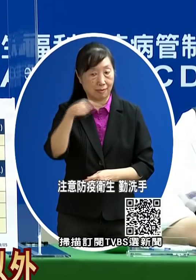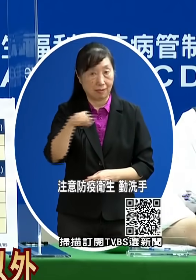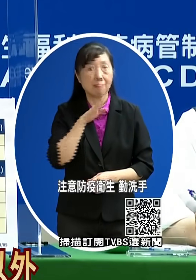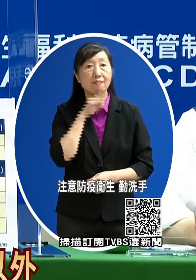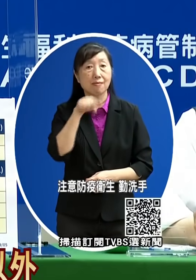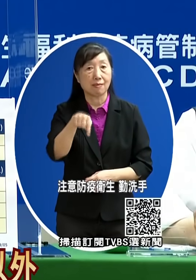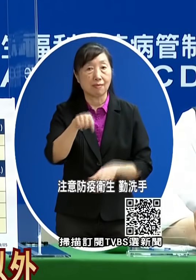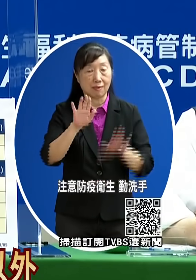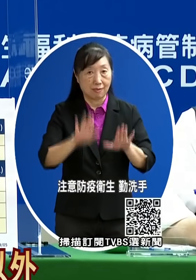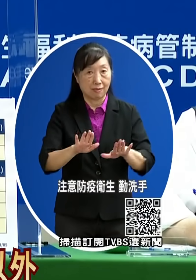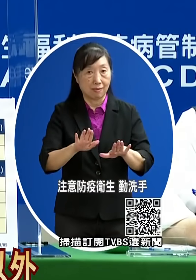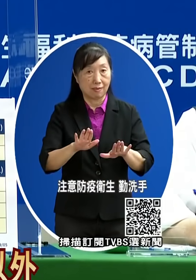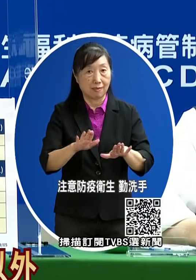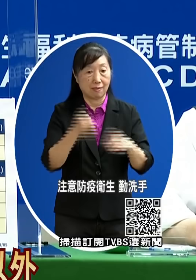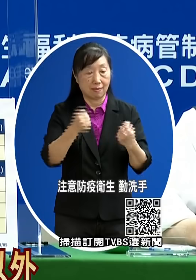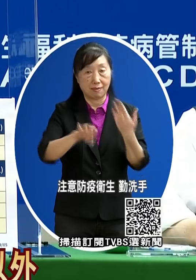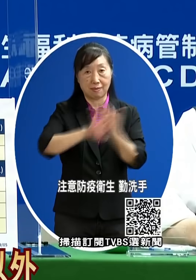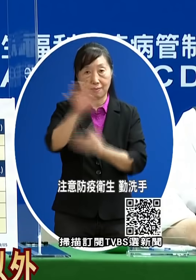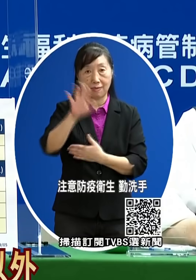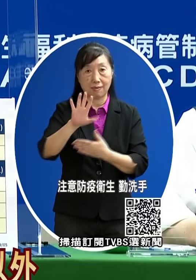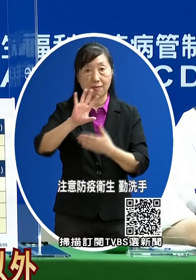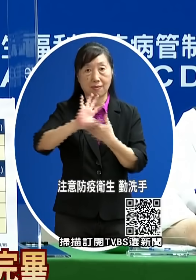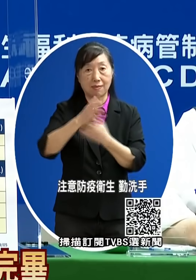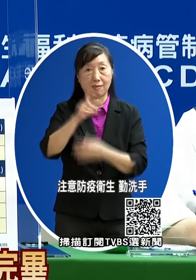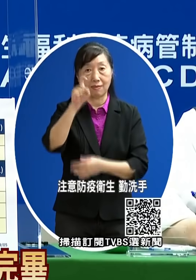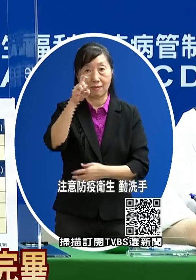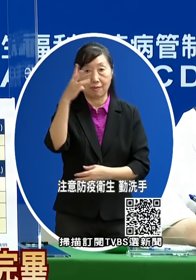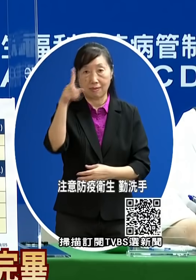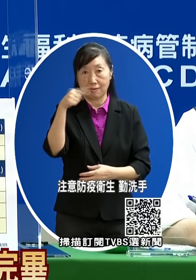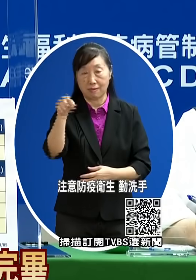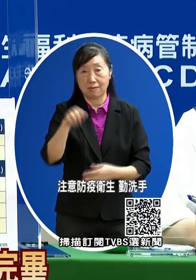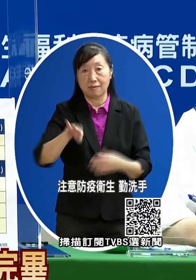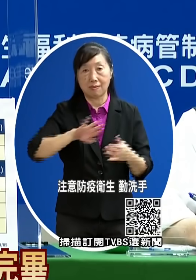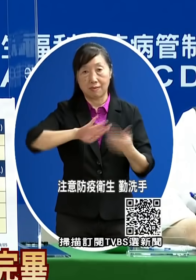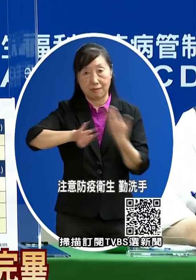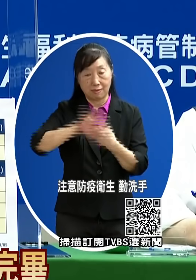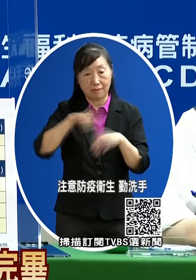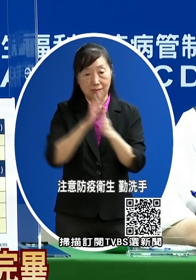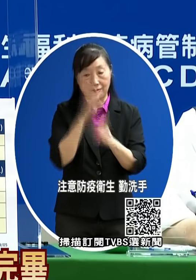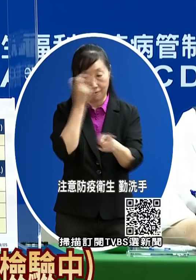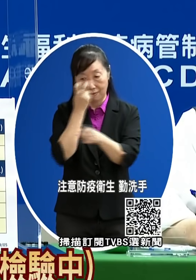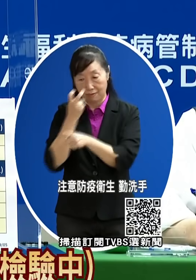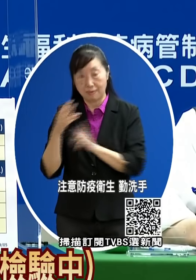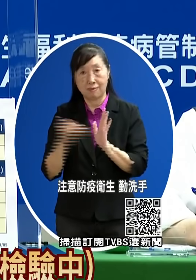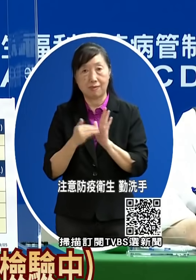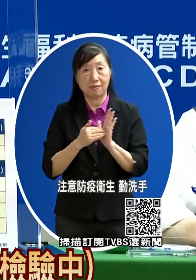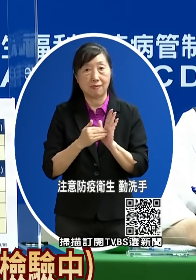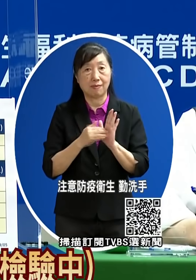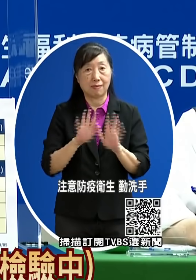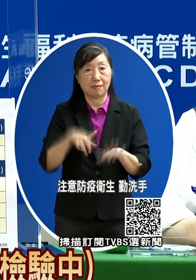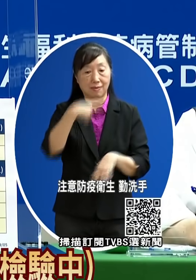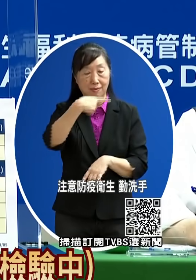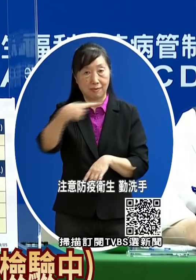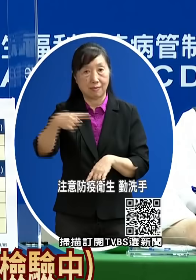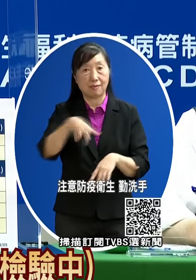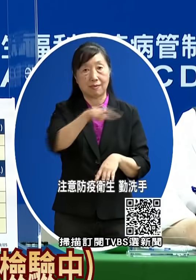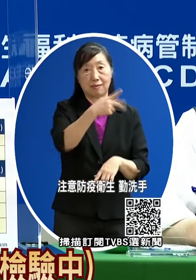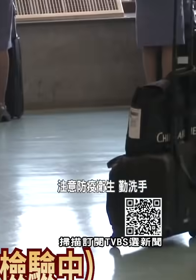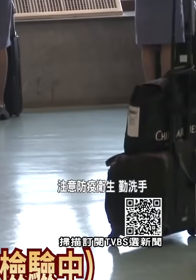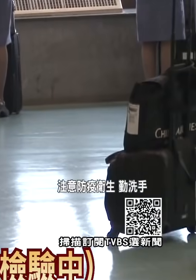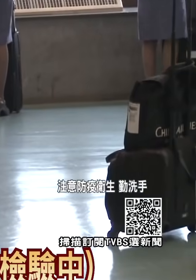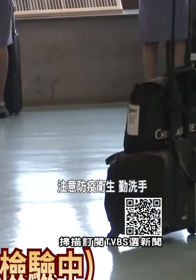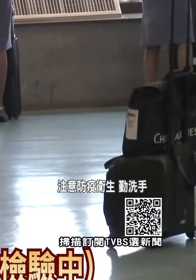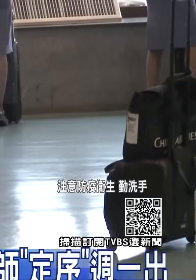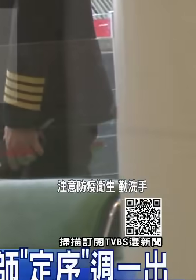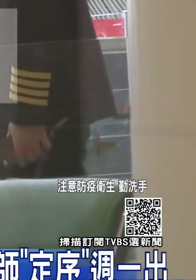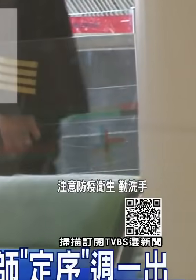了哈在国外的13人以外，那其他都已经采检完毕。好，那阴性的有262位。